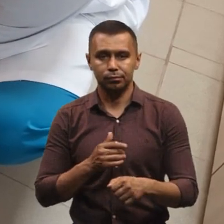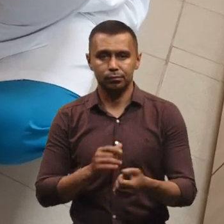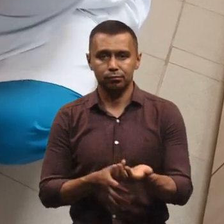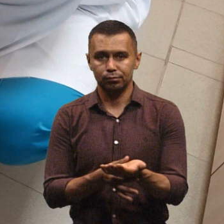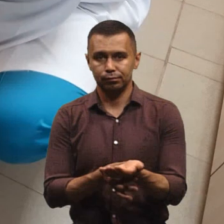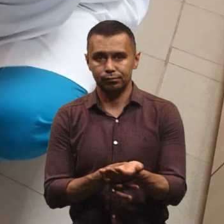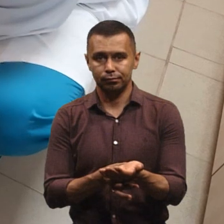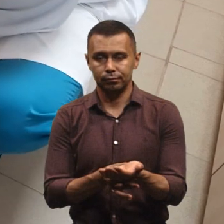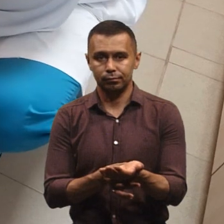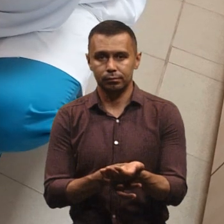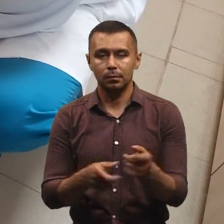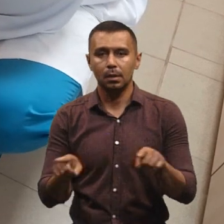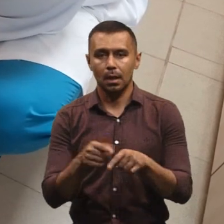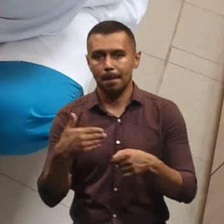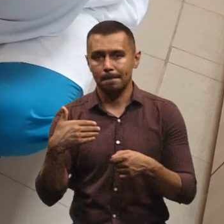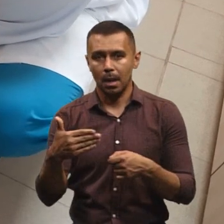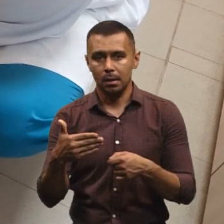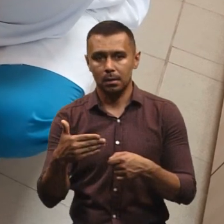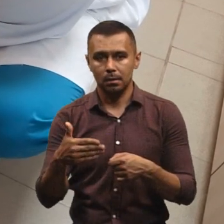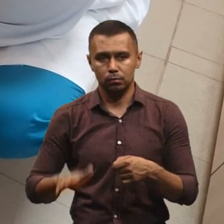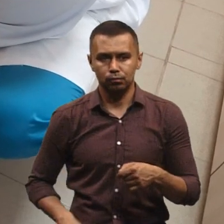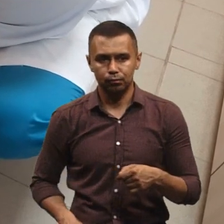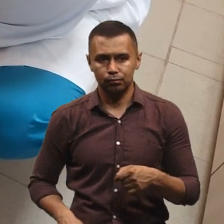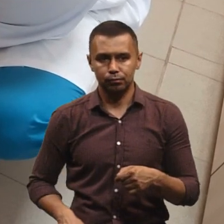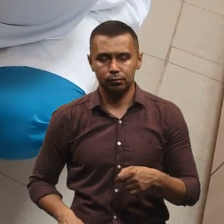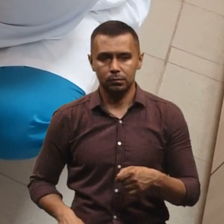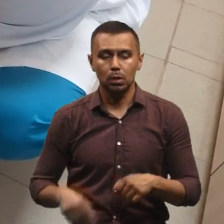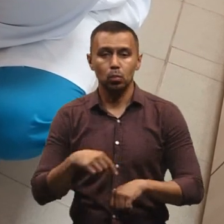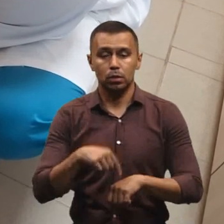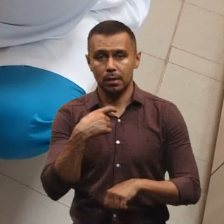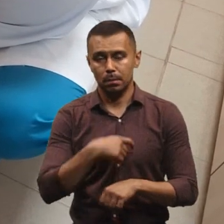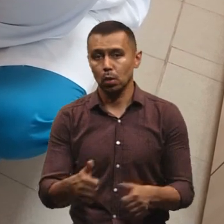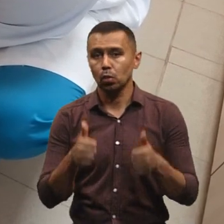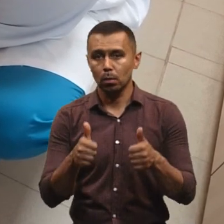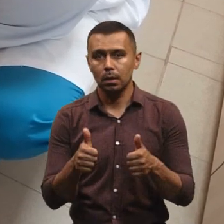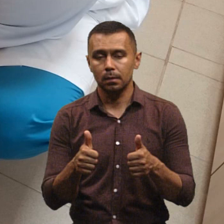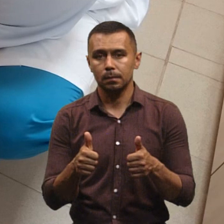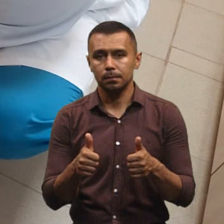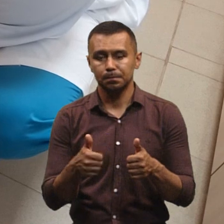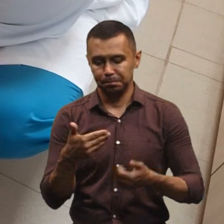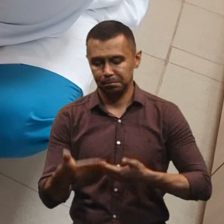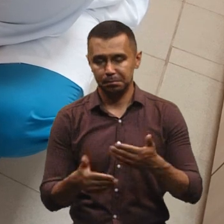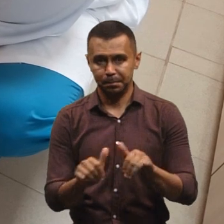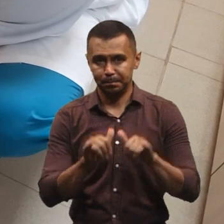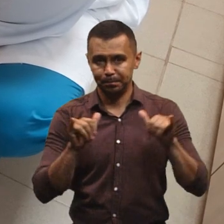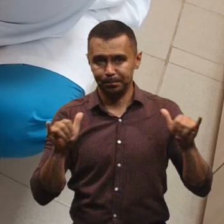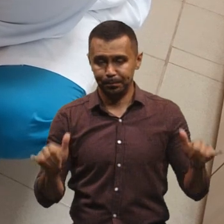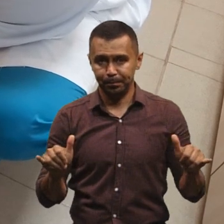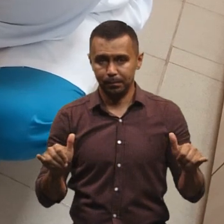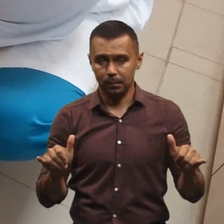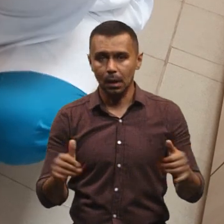артерії так і на переднє великогомілковій артерії почуває себе добре дистанція ходив в нього збільшилась